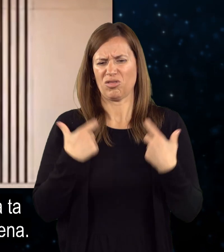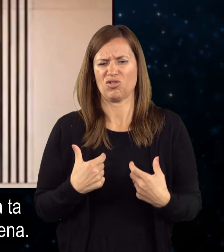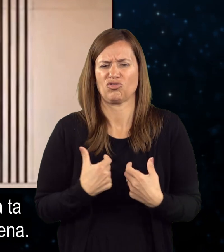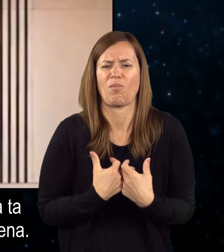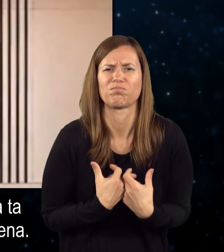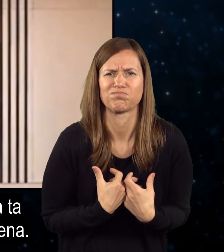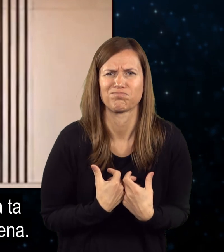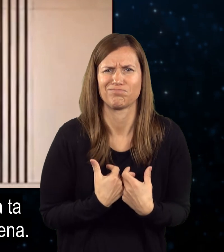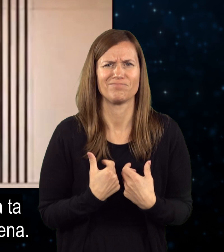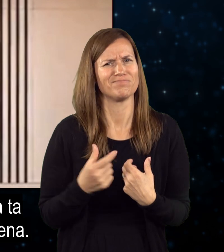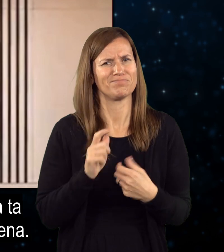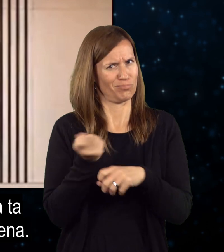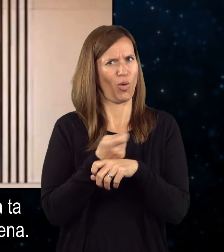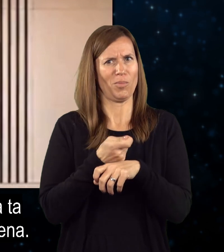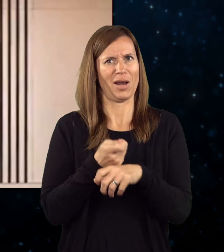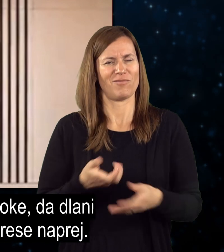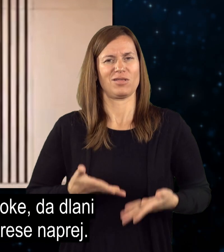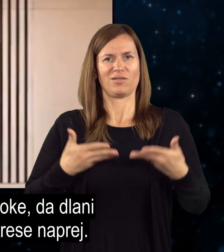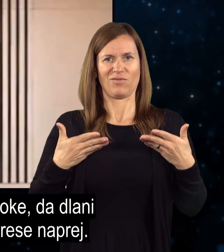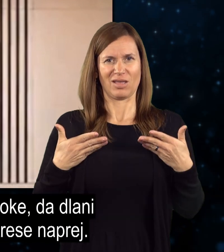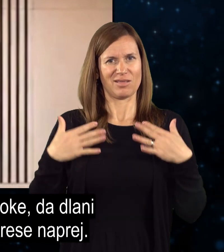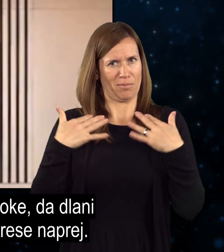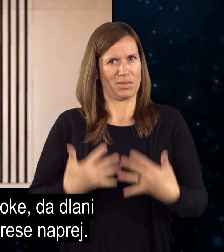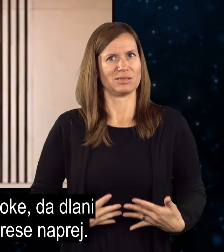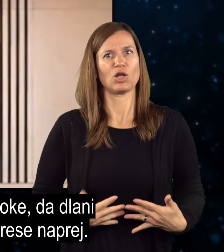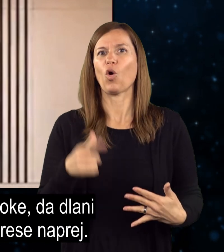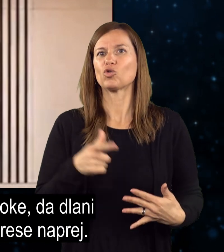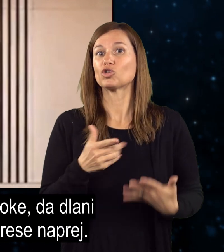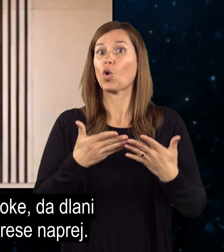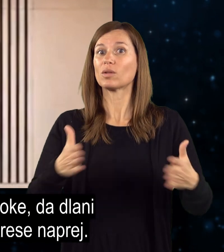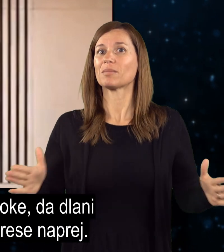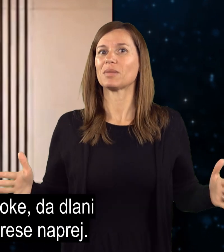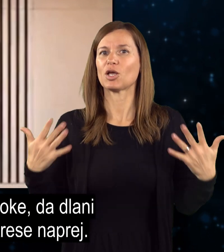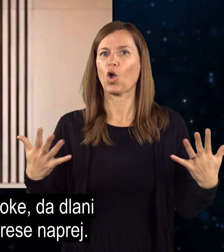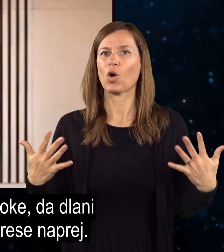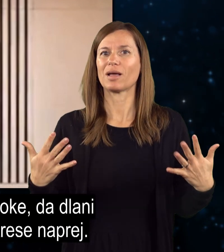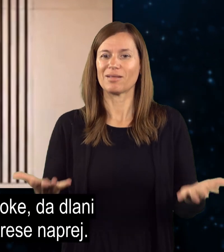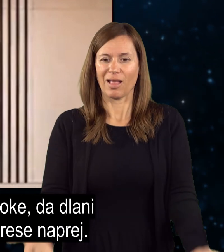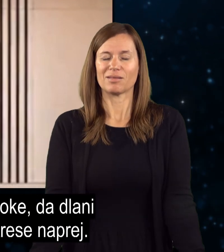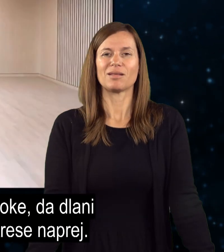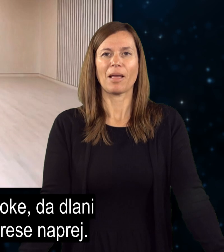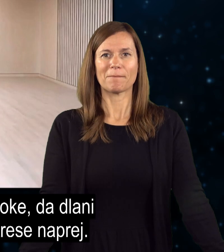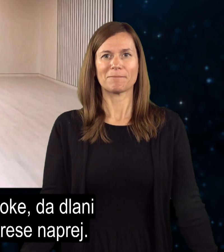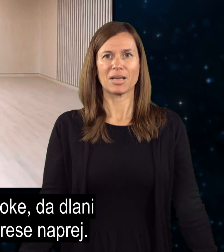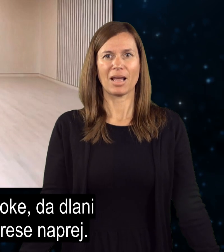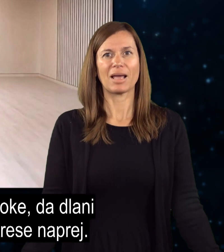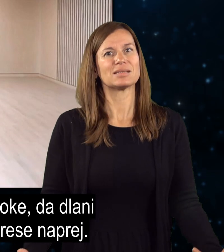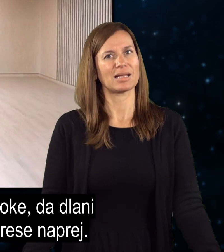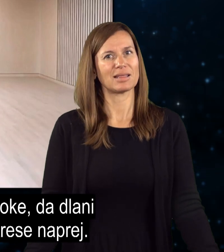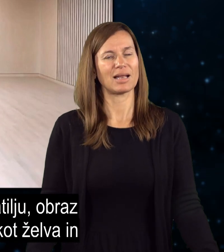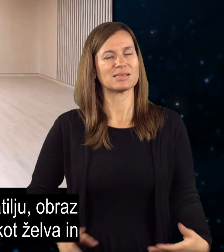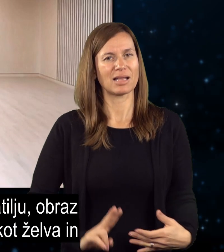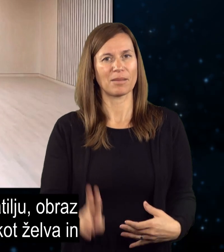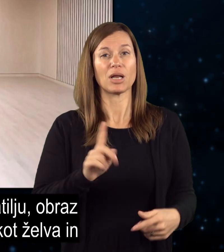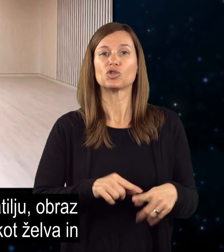ta trenutek upognjena. Vzdigan prsni koš, odpri roke, da dlani pogledajo naprej in se tres naprej.